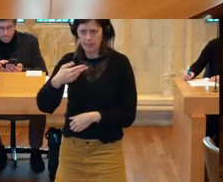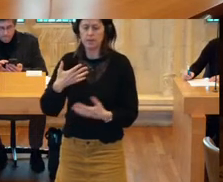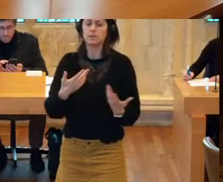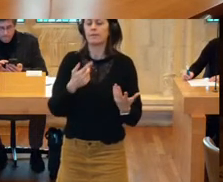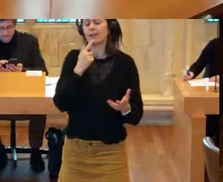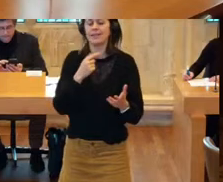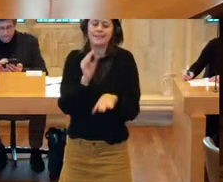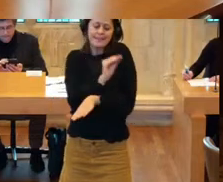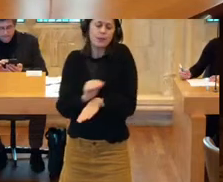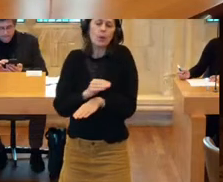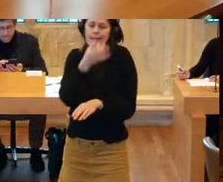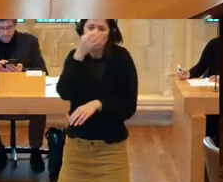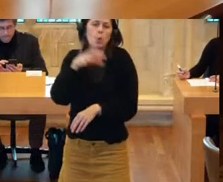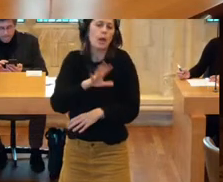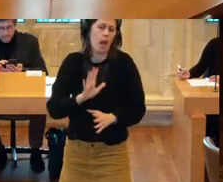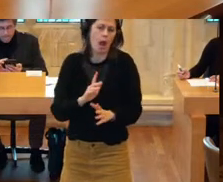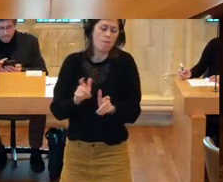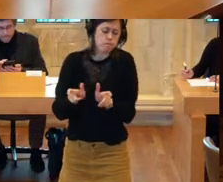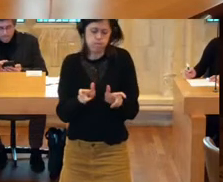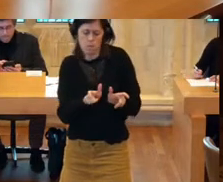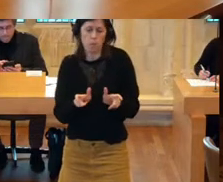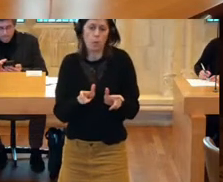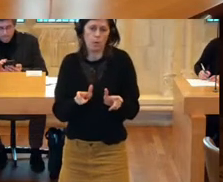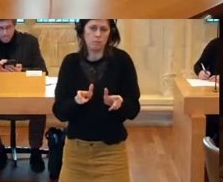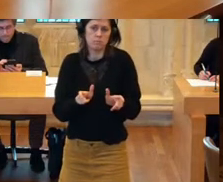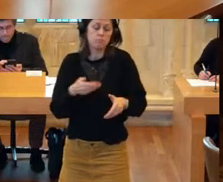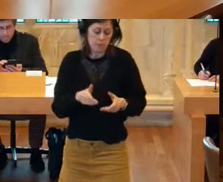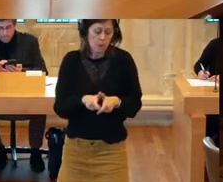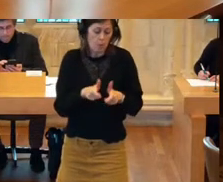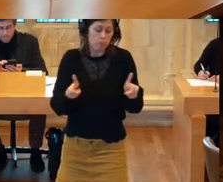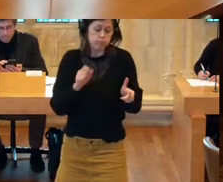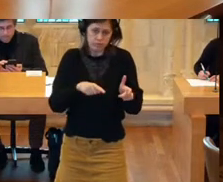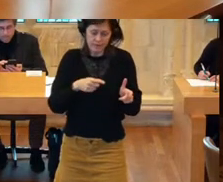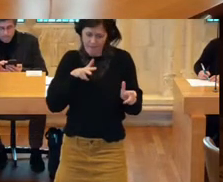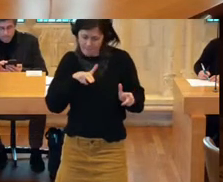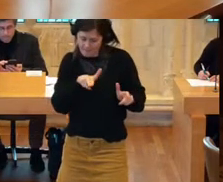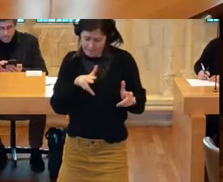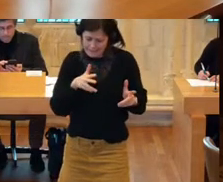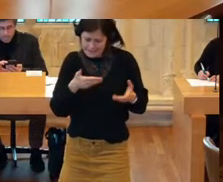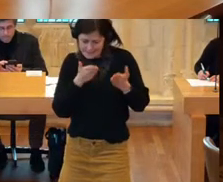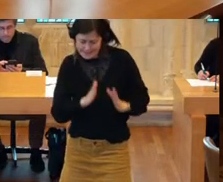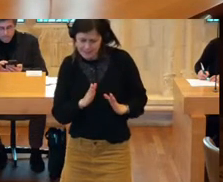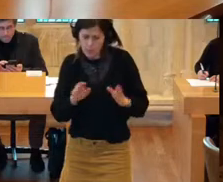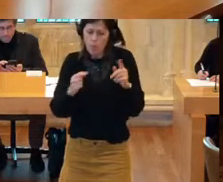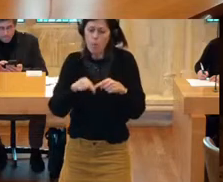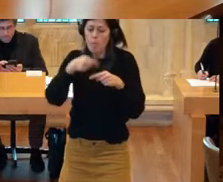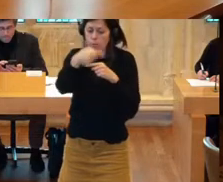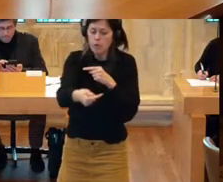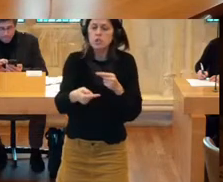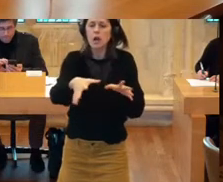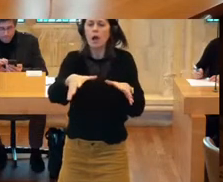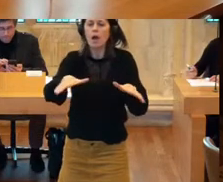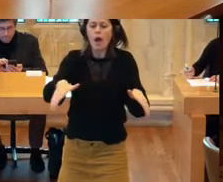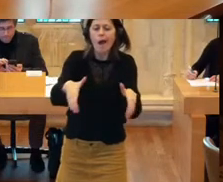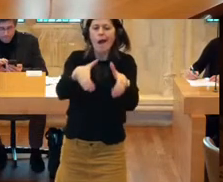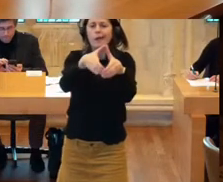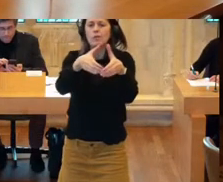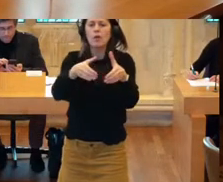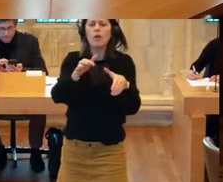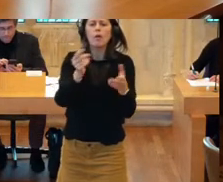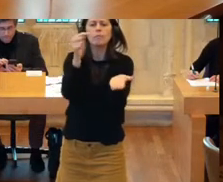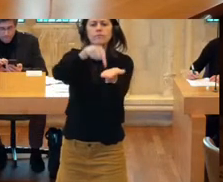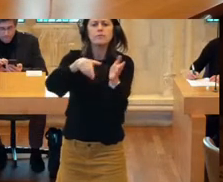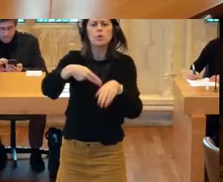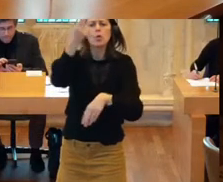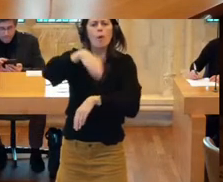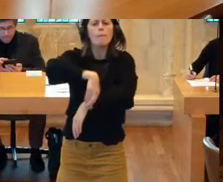nucléaire. C'est elle qui décidera de la mise en service ou non du prochain réacteur EPR de Flamanville, si elle advient un